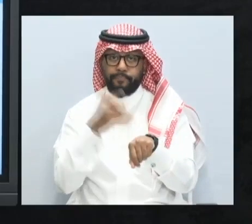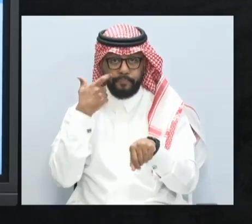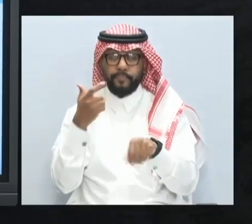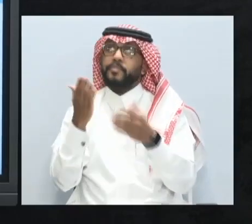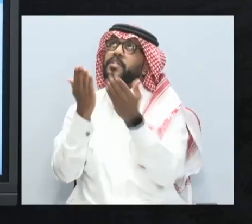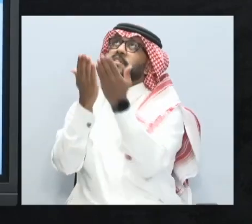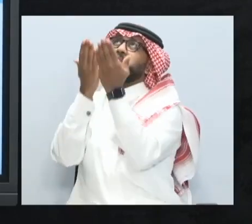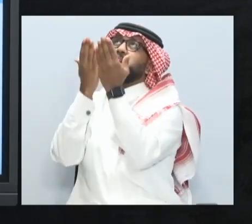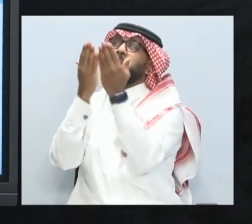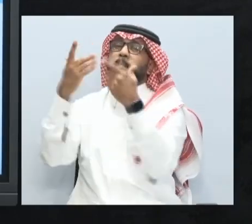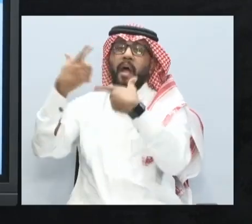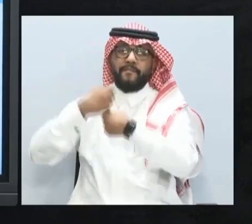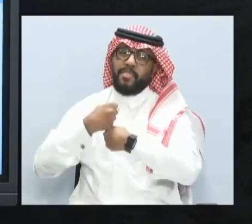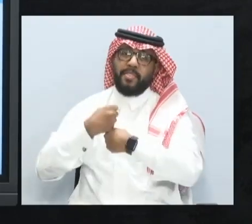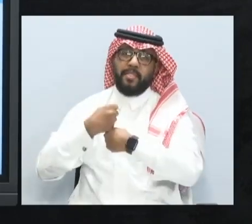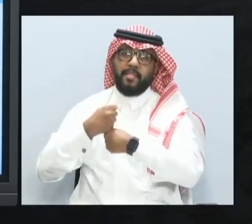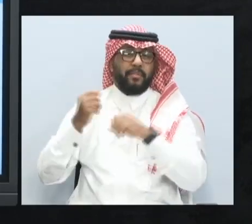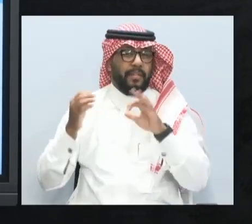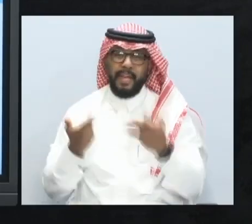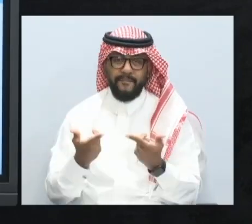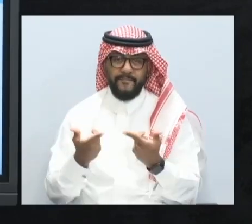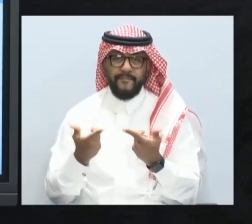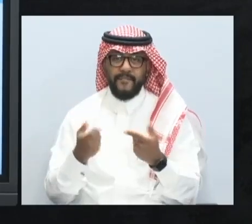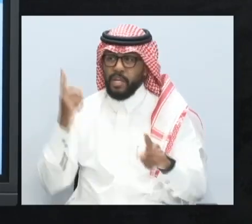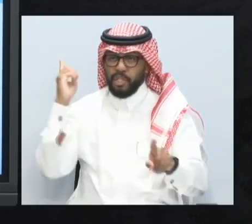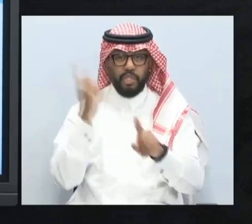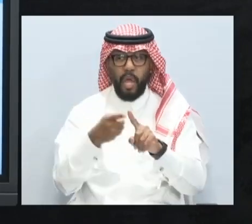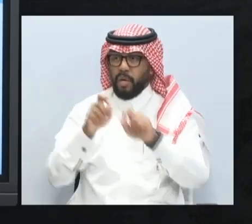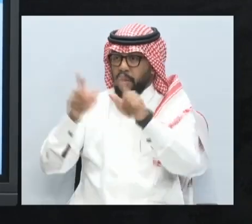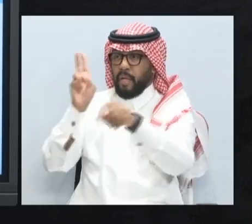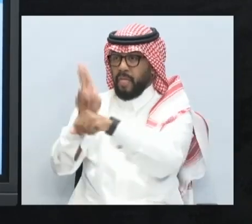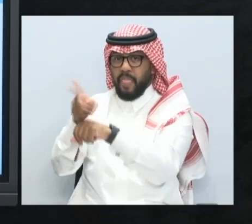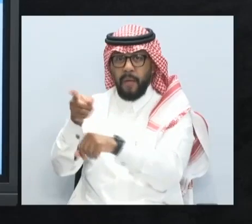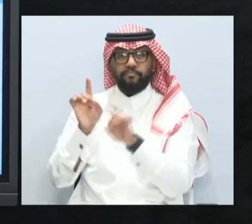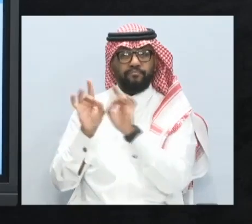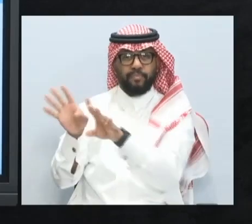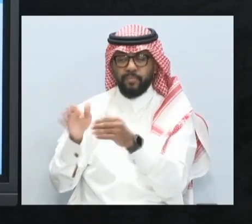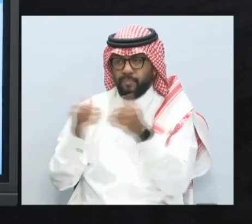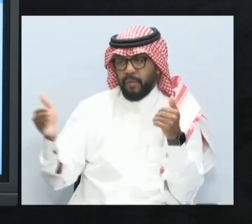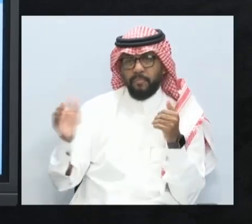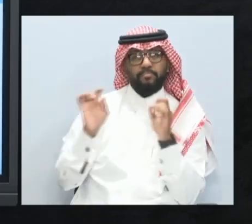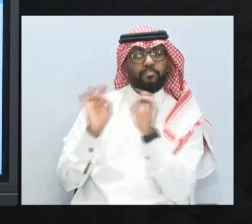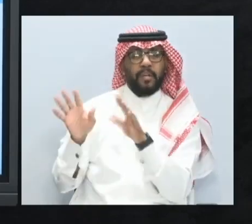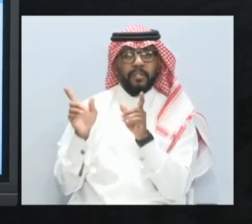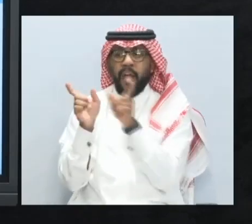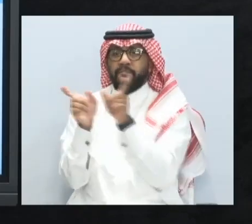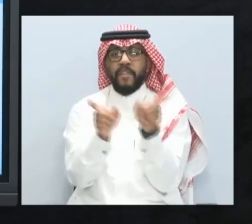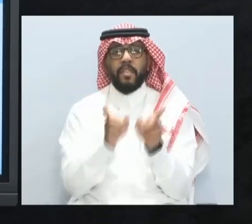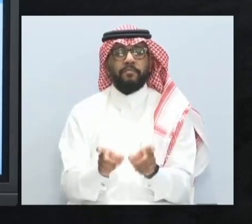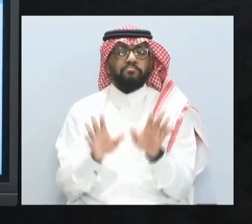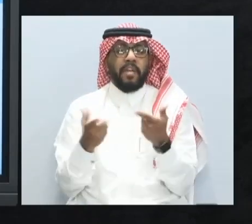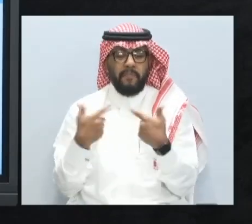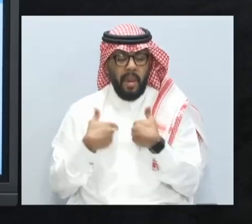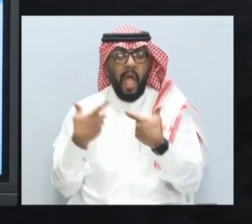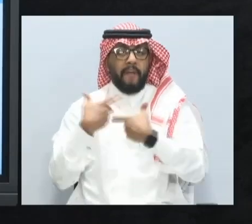تقول طيب ما سبل الوقايه من هذا السحر كيف اقي نفسي من السحره والساحرين والشياطين والمشعوذين كيف